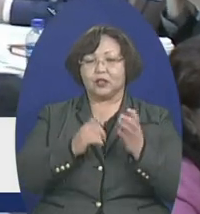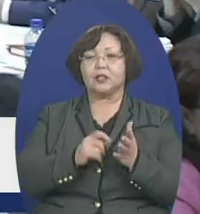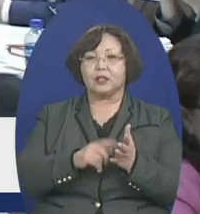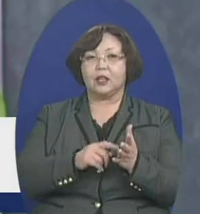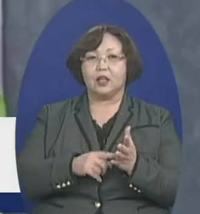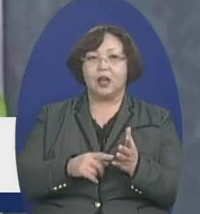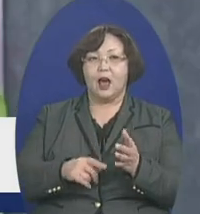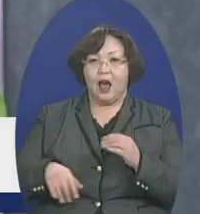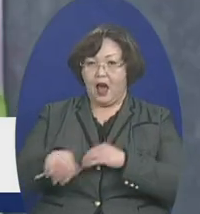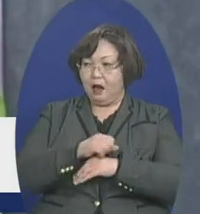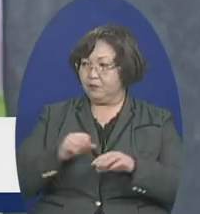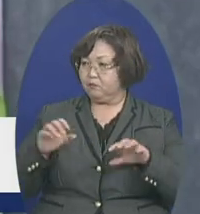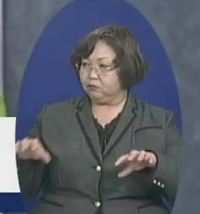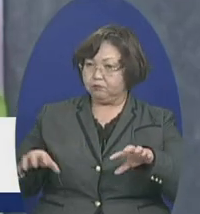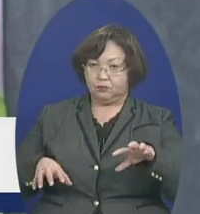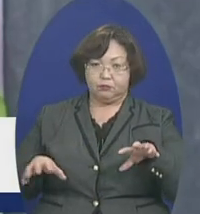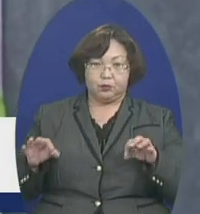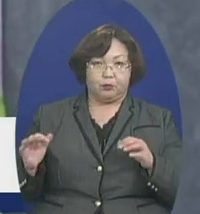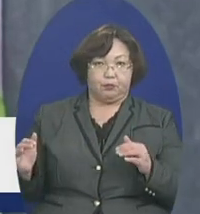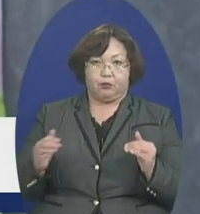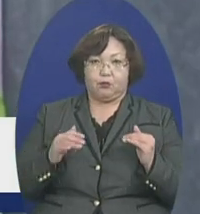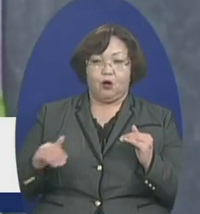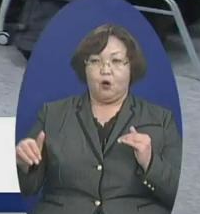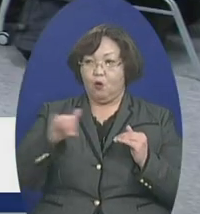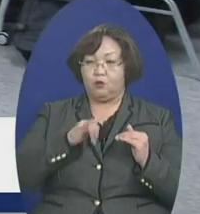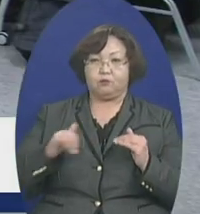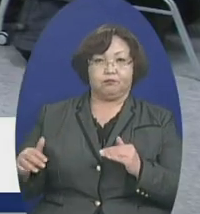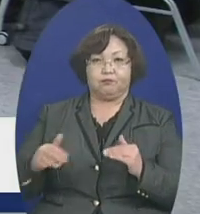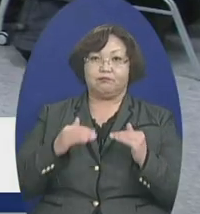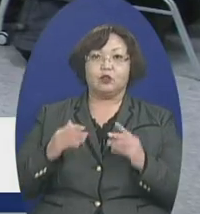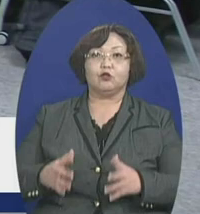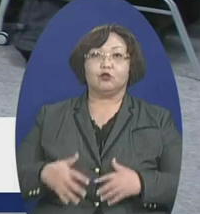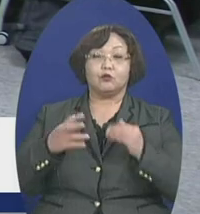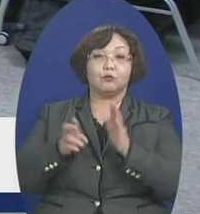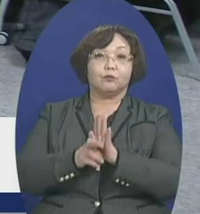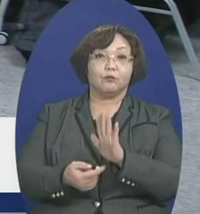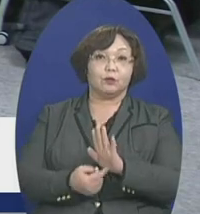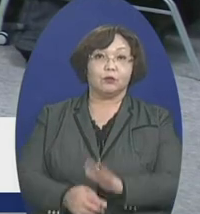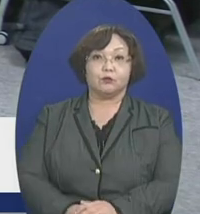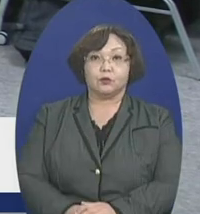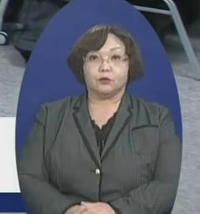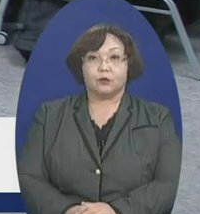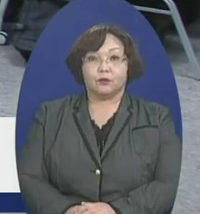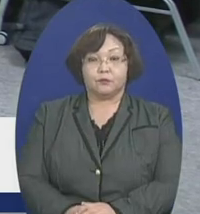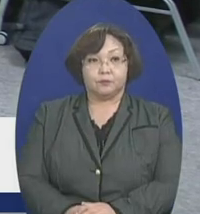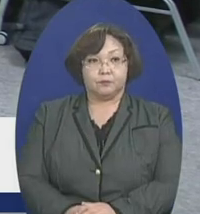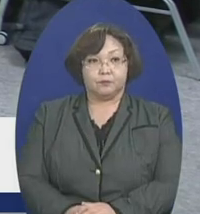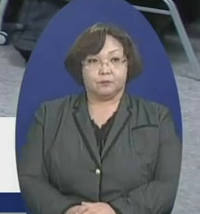тэнцвэртэй хөгжүүлэхэд чухал нөлөөтэй бүсчилсэн хөгжлийн зүүн бүсийн чуулганд оролцогчд тодтогдож байлаа.